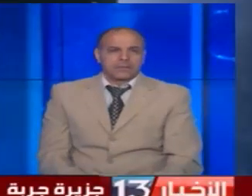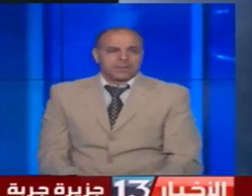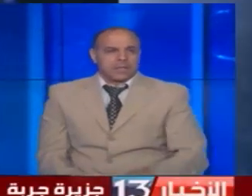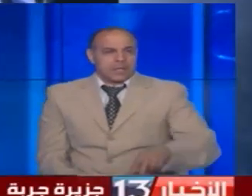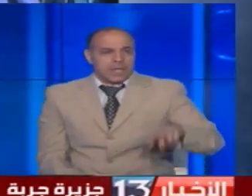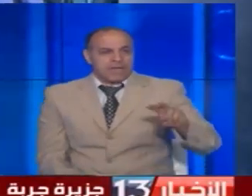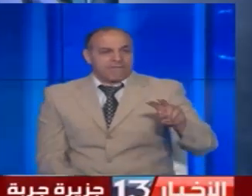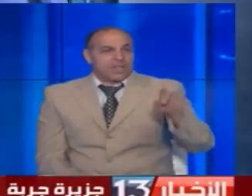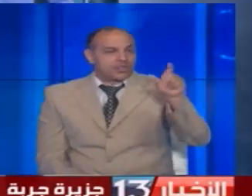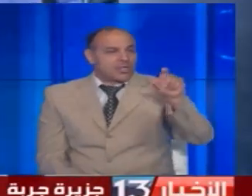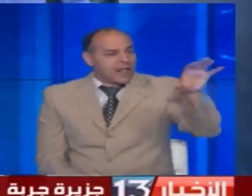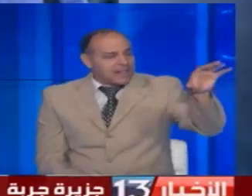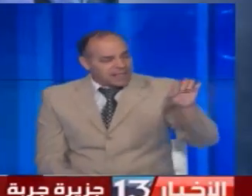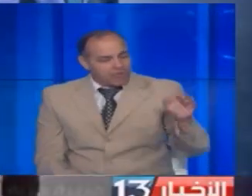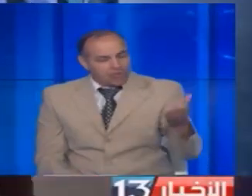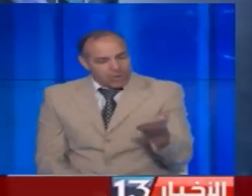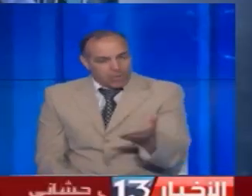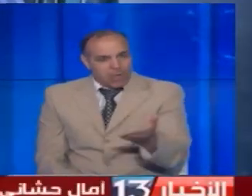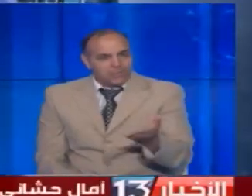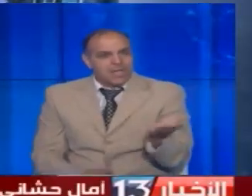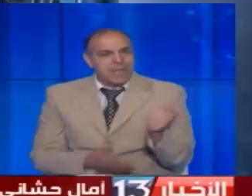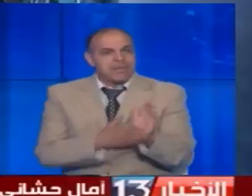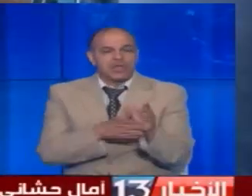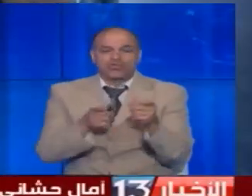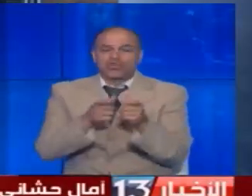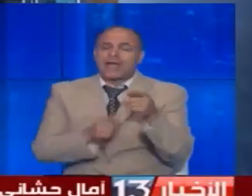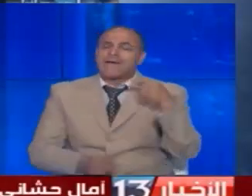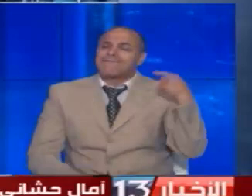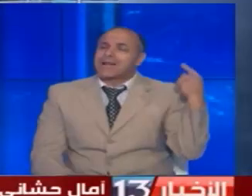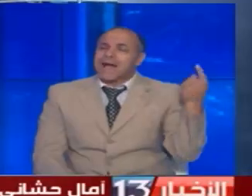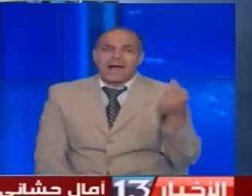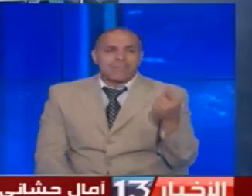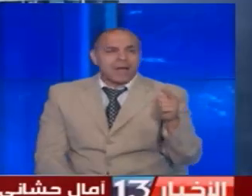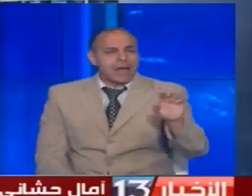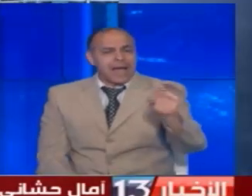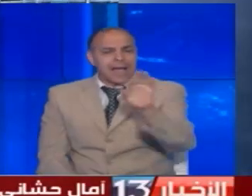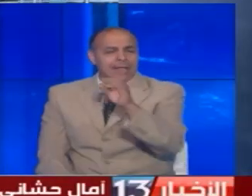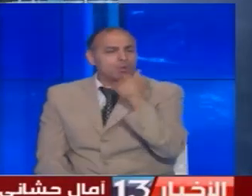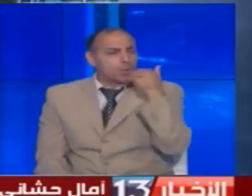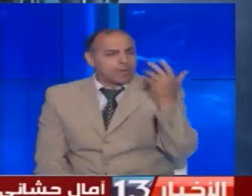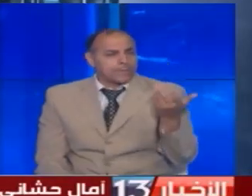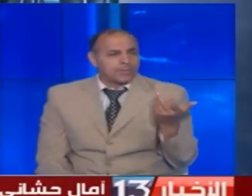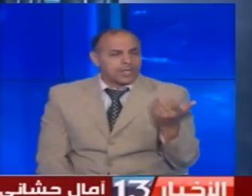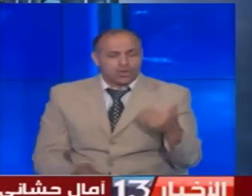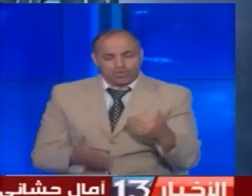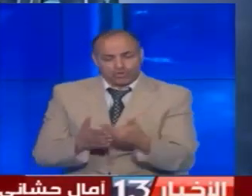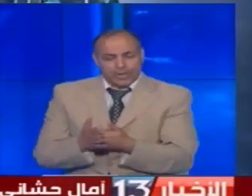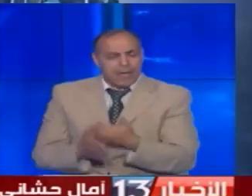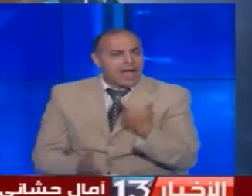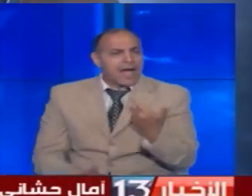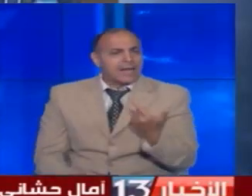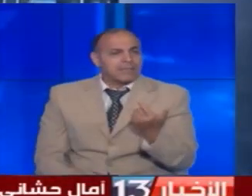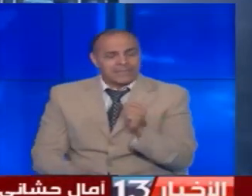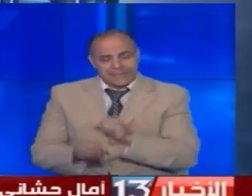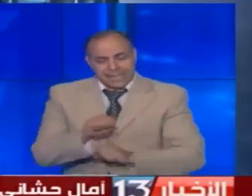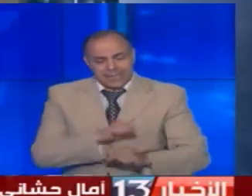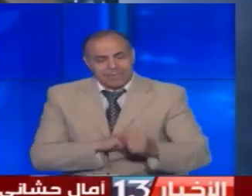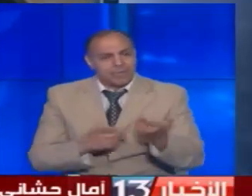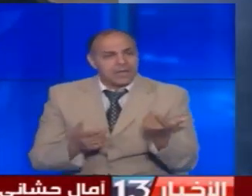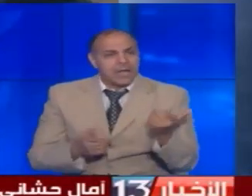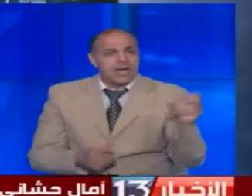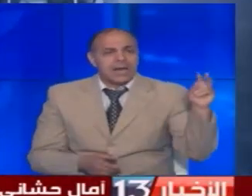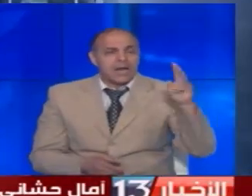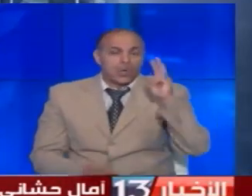2000 ضيف نقول أنا يمثلوا شركة عالمية اختارت جزيرة جربة لتنظيم